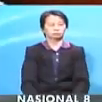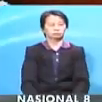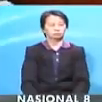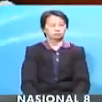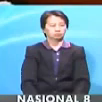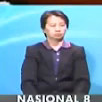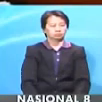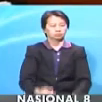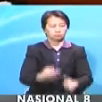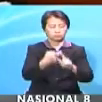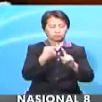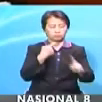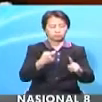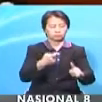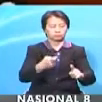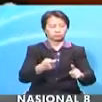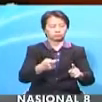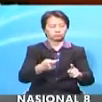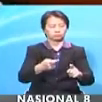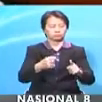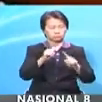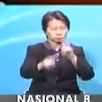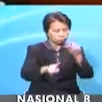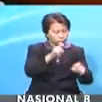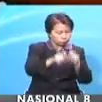daripada hasil sosialisasi